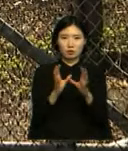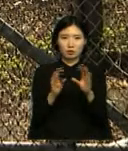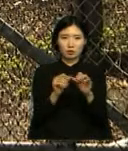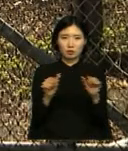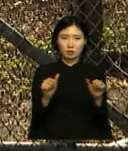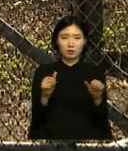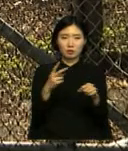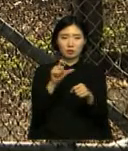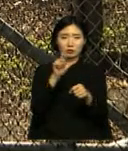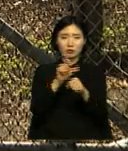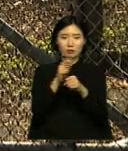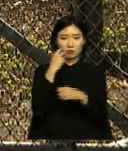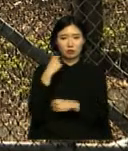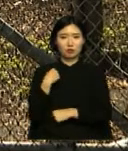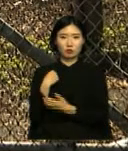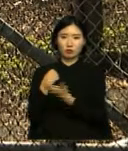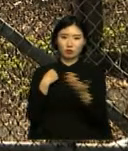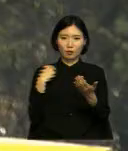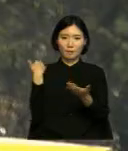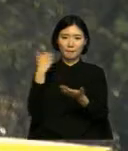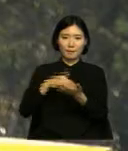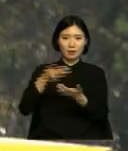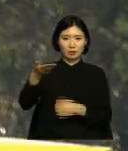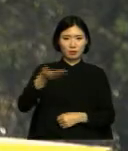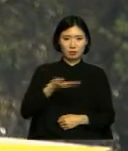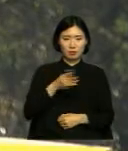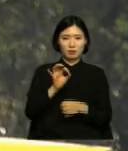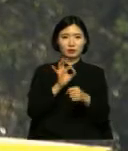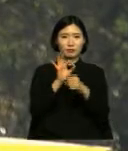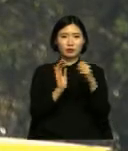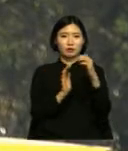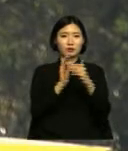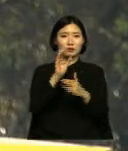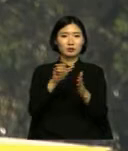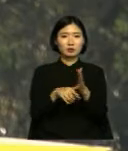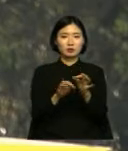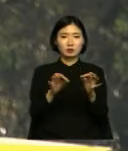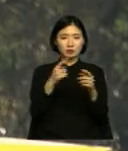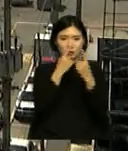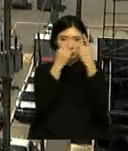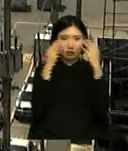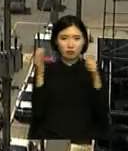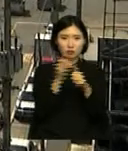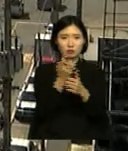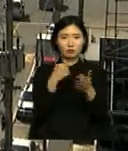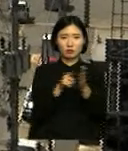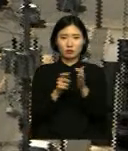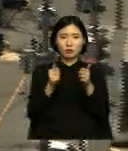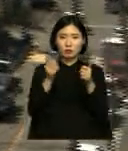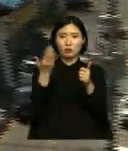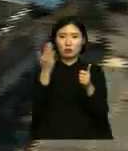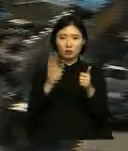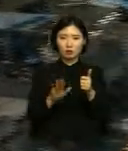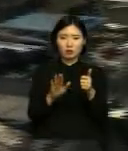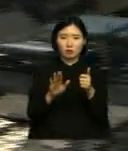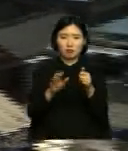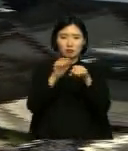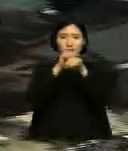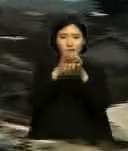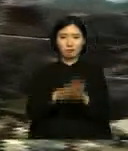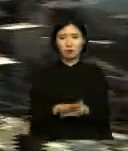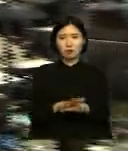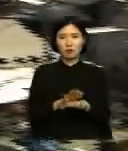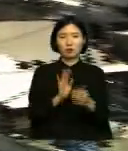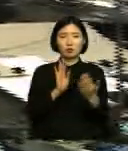11월에 주한미군 로부터 바람 받았습니다 10년이 넘는 시간동안 대학 유치 등을 위해 힘써 왔는데 연거푸 좌절되자